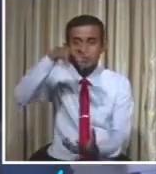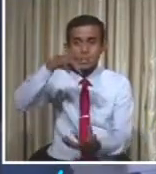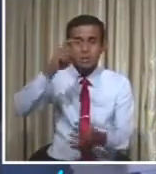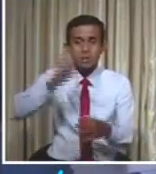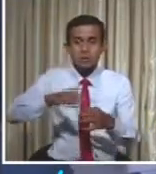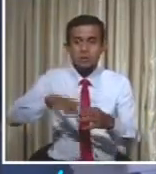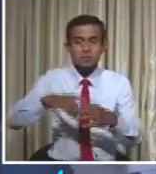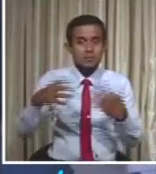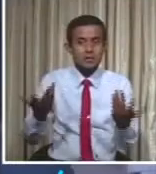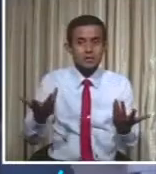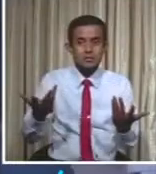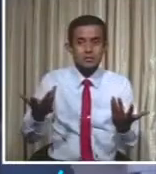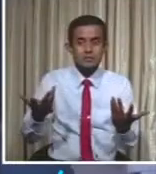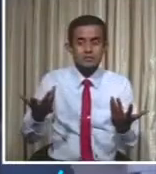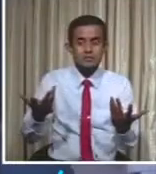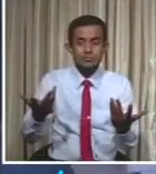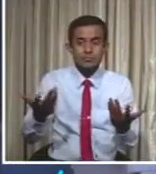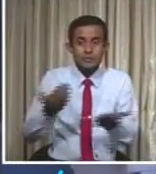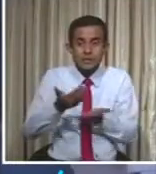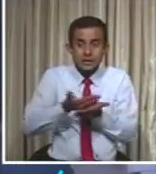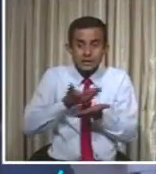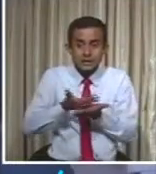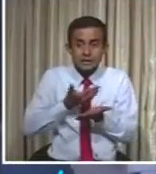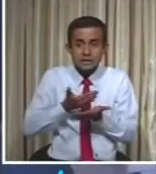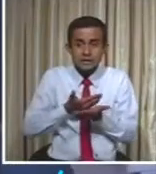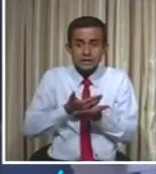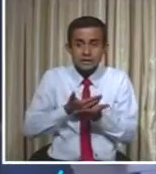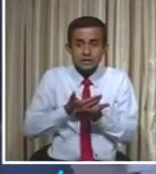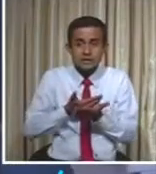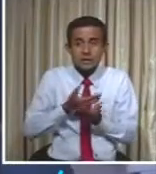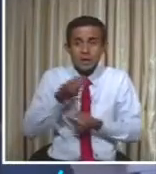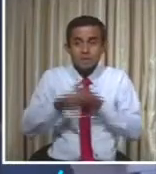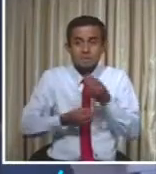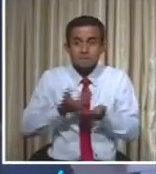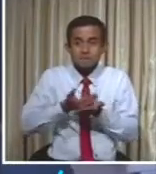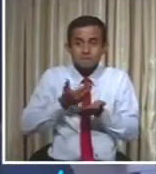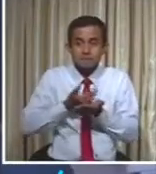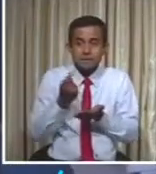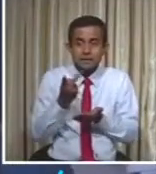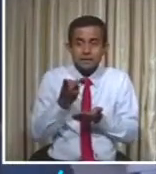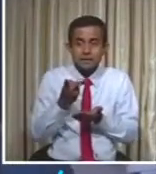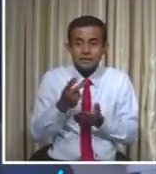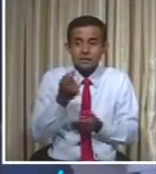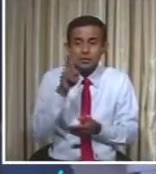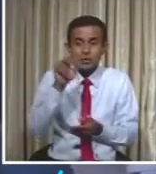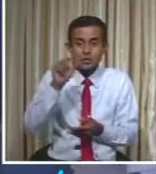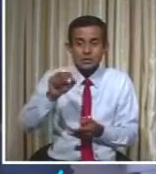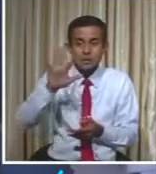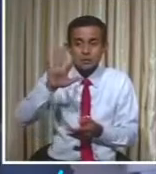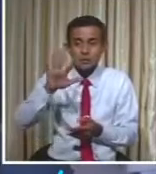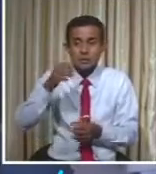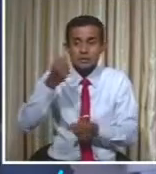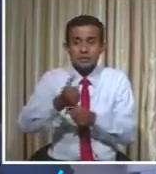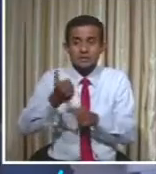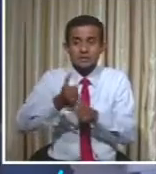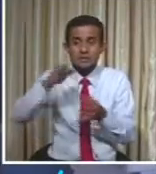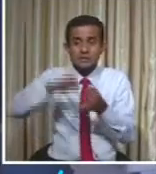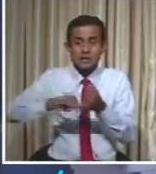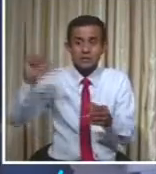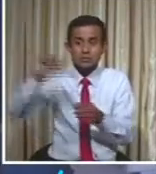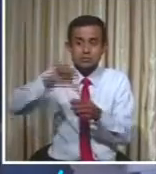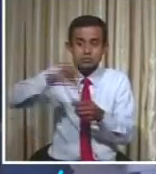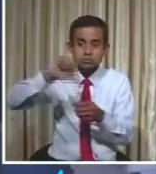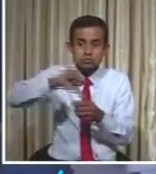නැහැ ගෙවල් වල. හැබැයි ඉතුරු වෙලා තිබිච්ච කම්පැනි ඉතුරු වෙලා තිබිච්ච ටිකට 12.5 දක්වා ගෑස් පිරෙවම